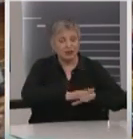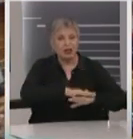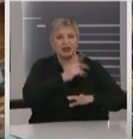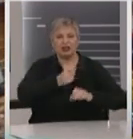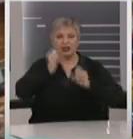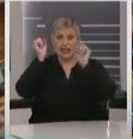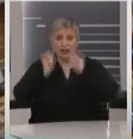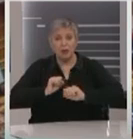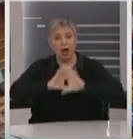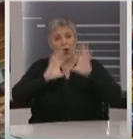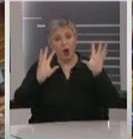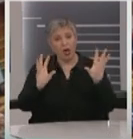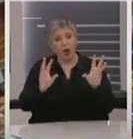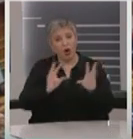φορτώσατε.